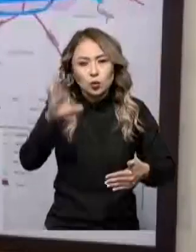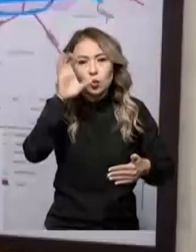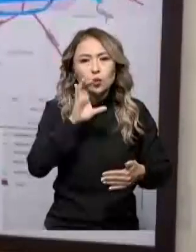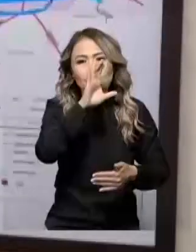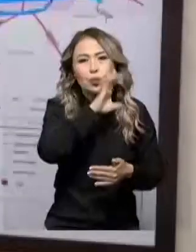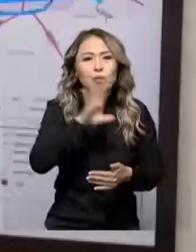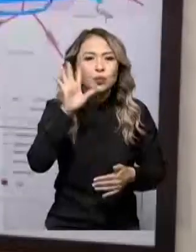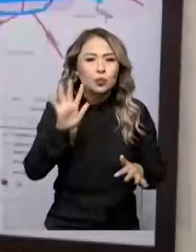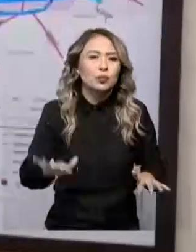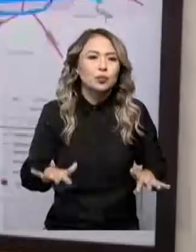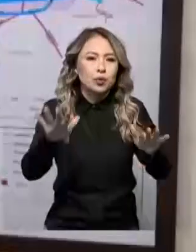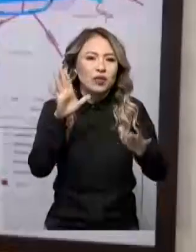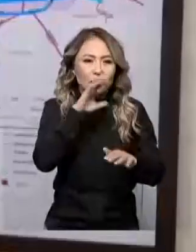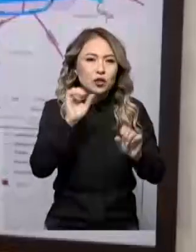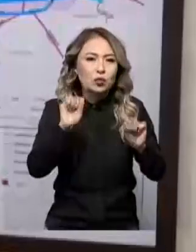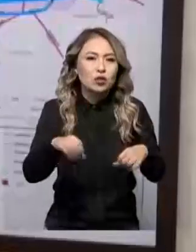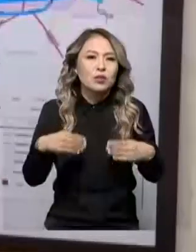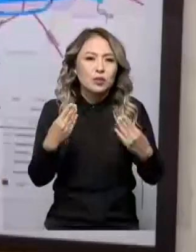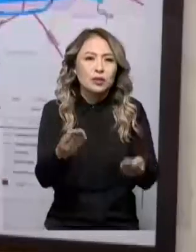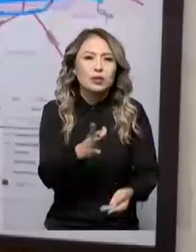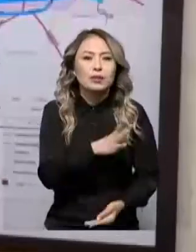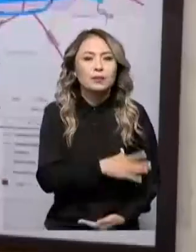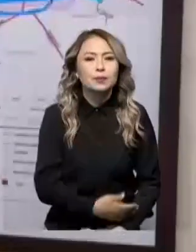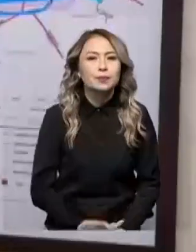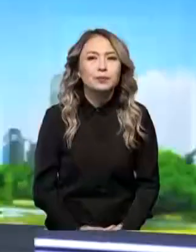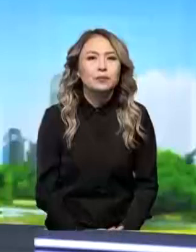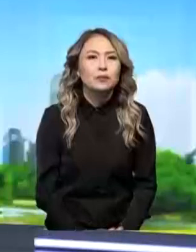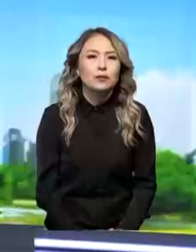су деңгейін көтеруге мүмкіндік берді.